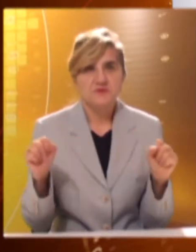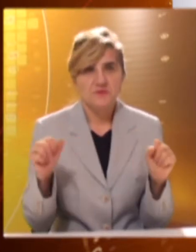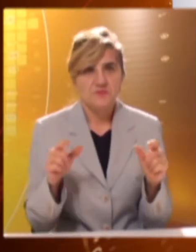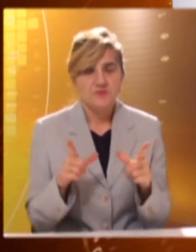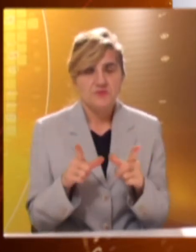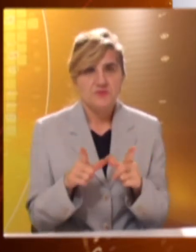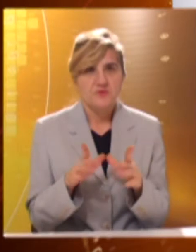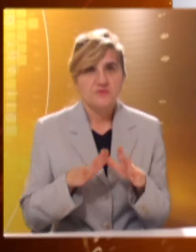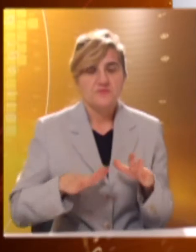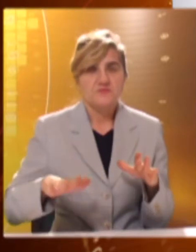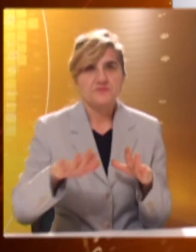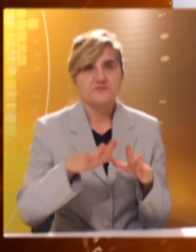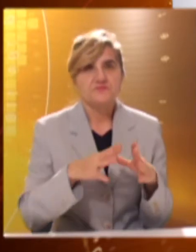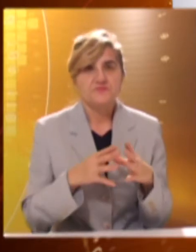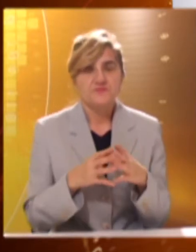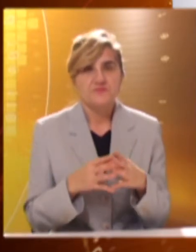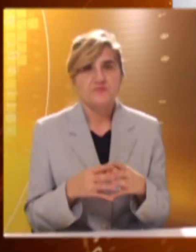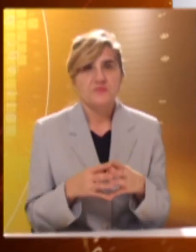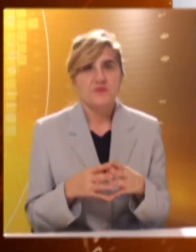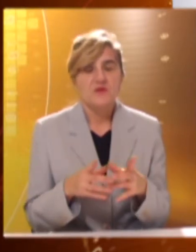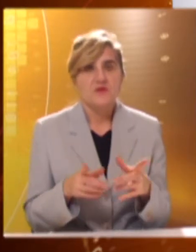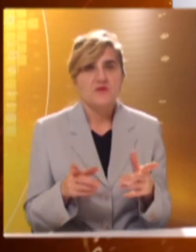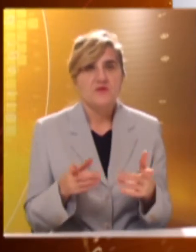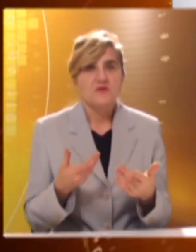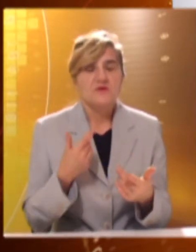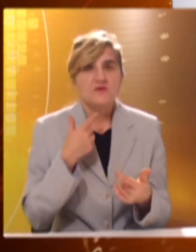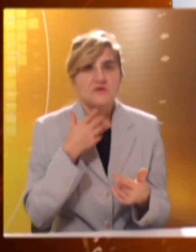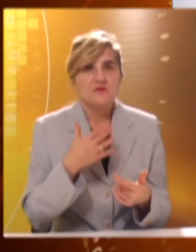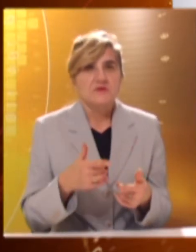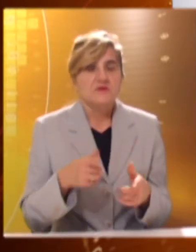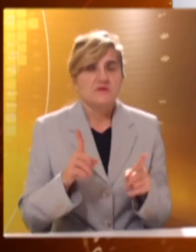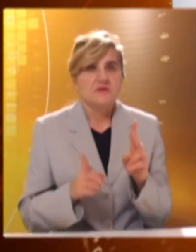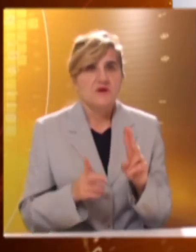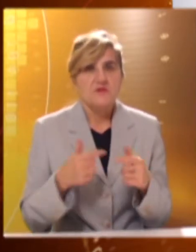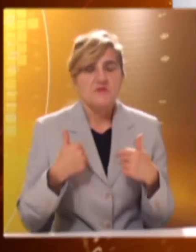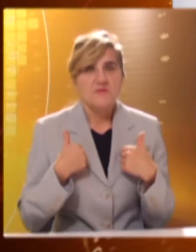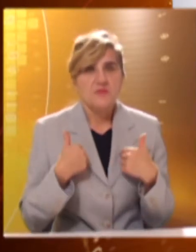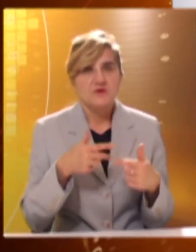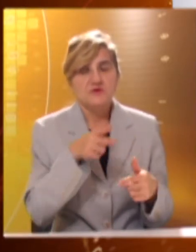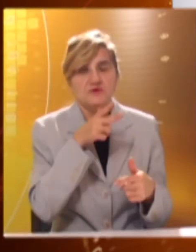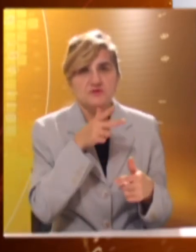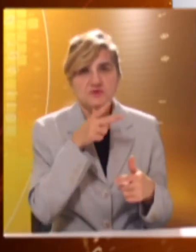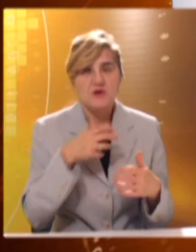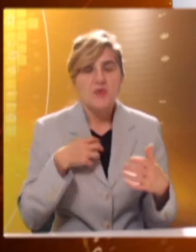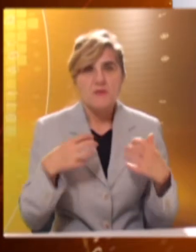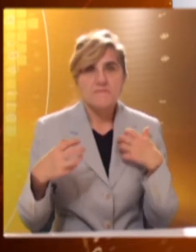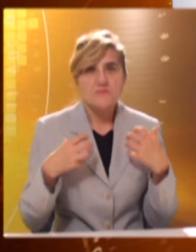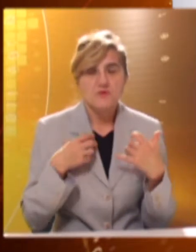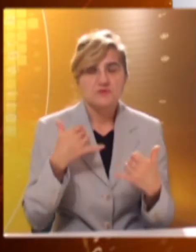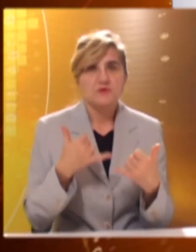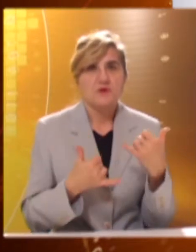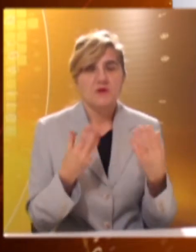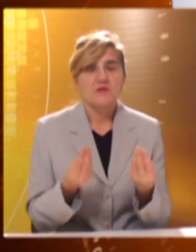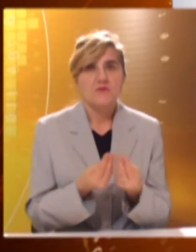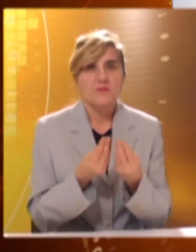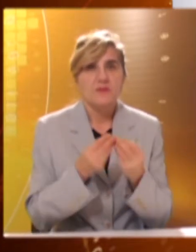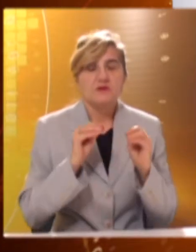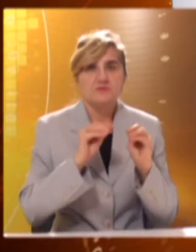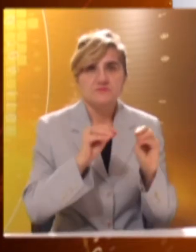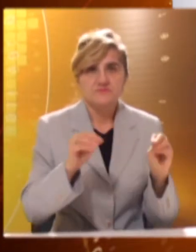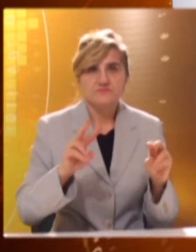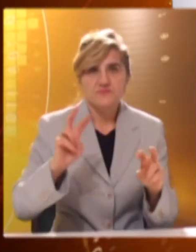našoj predstavi, Krivac je tamo negde, i želimo sa tom predstavom da